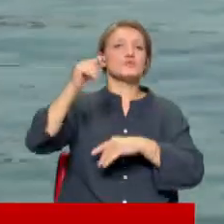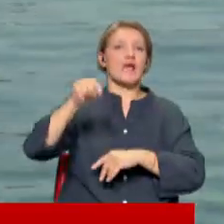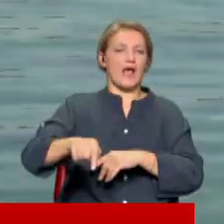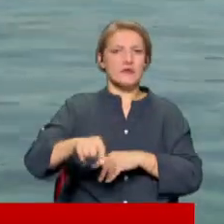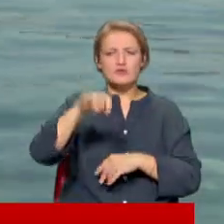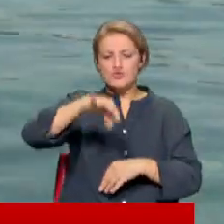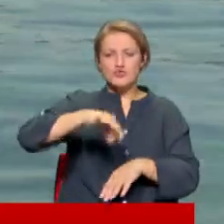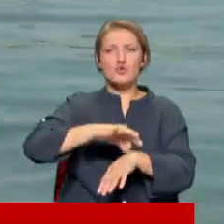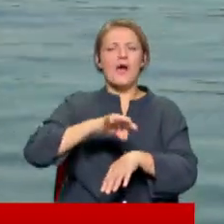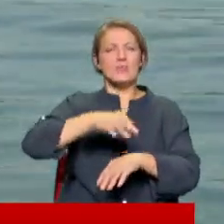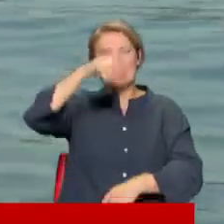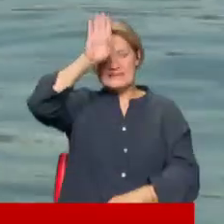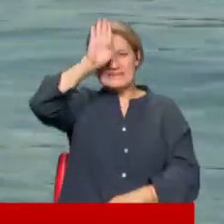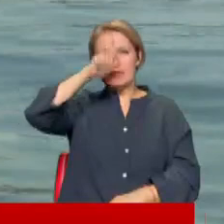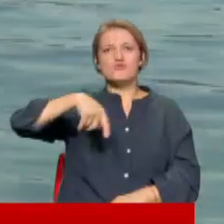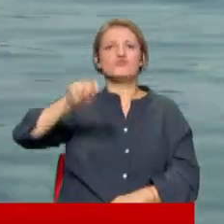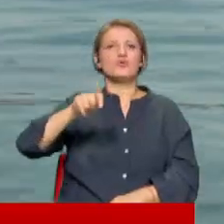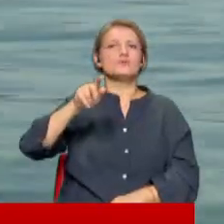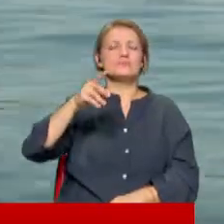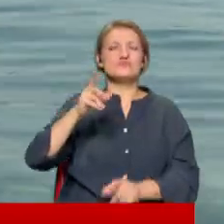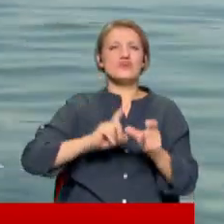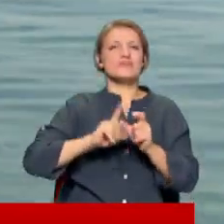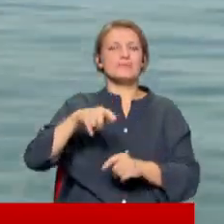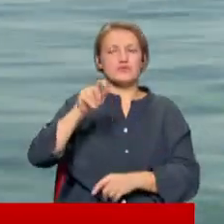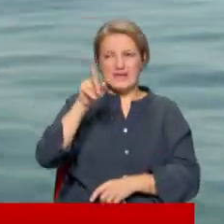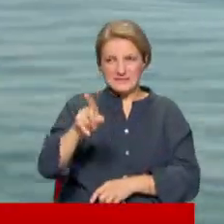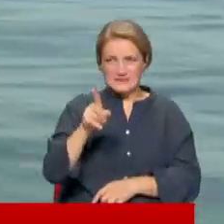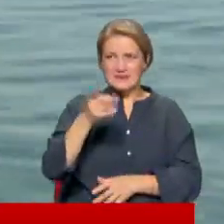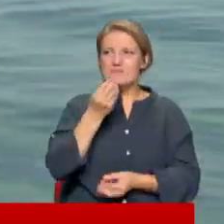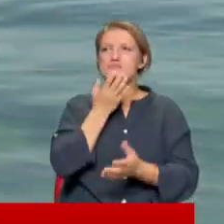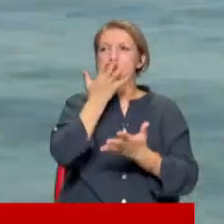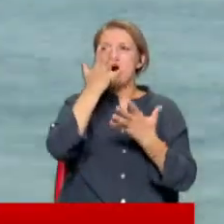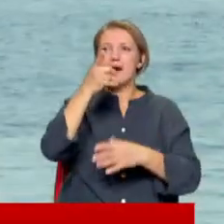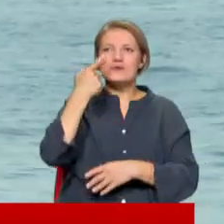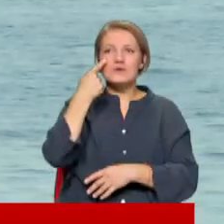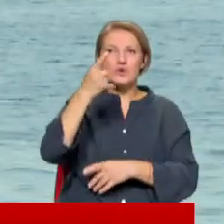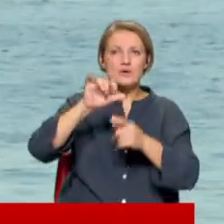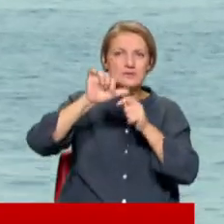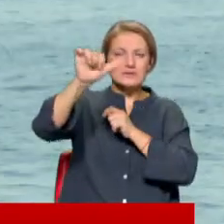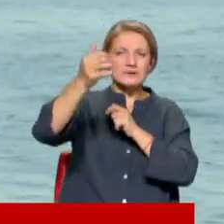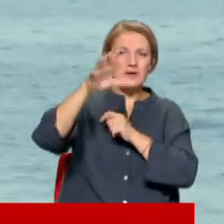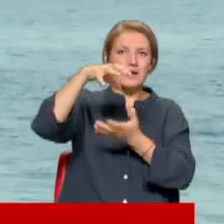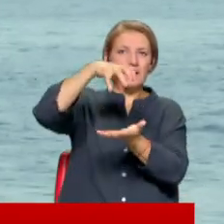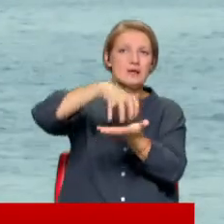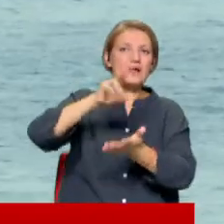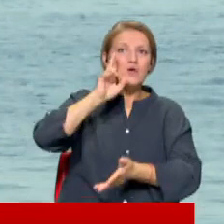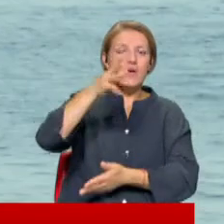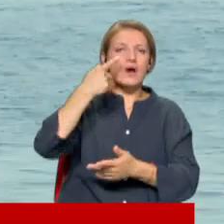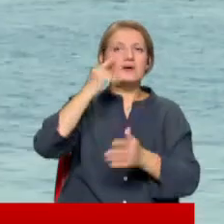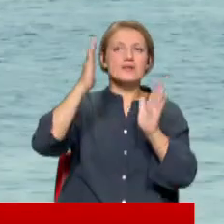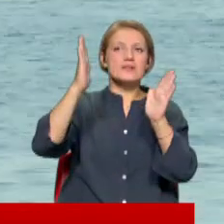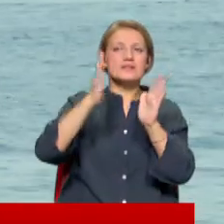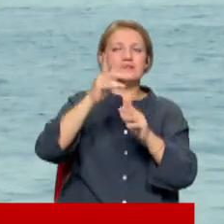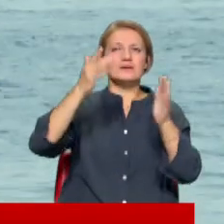Şu an İstanbul Caddebostan sahilindeyiz buharlaşmadan dolayı adalara olan görüş mesafesi de azaldı Arap